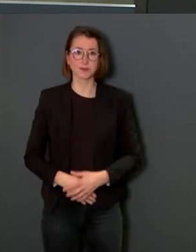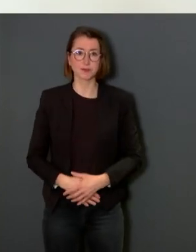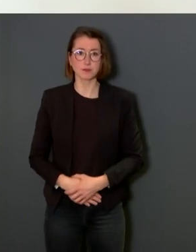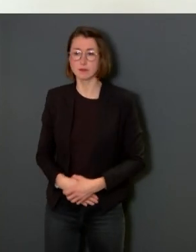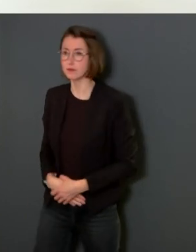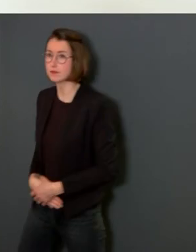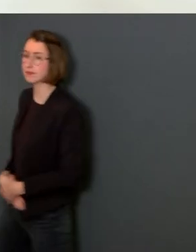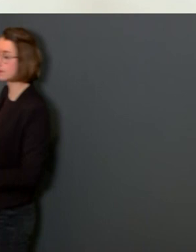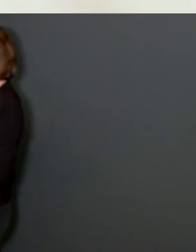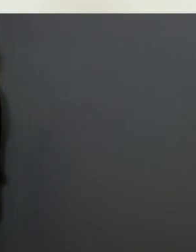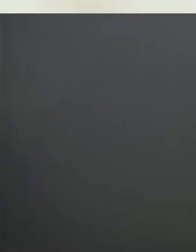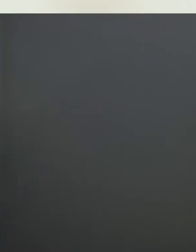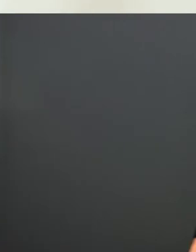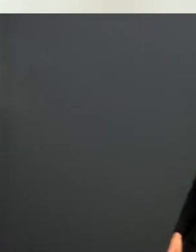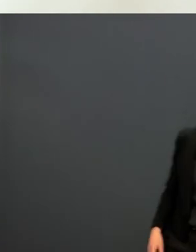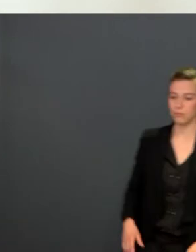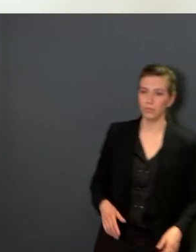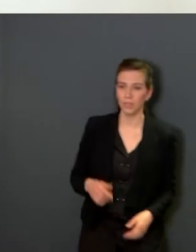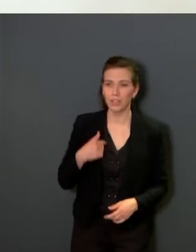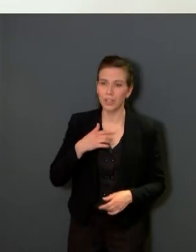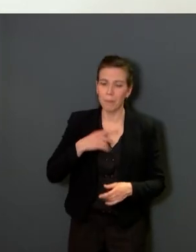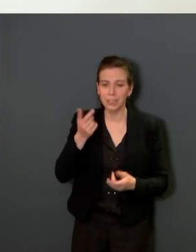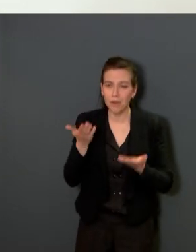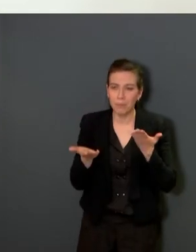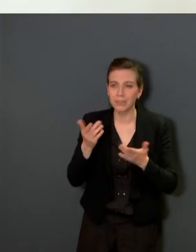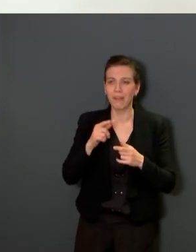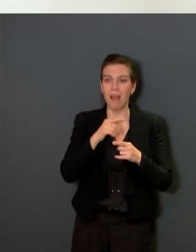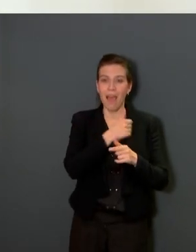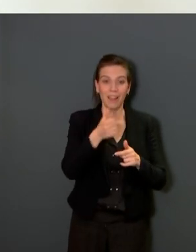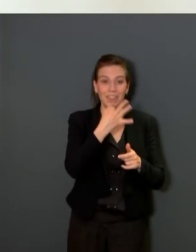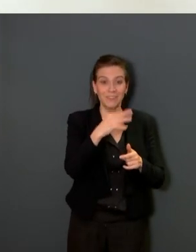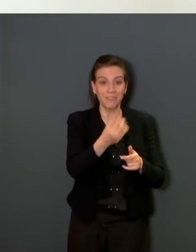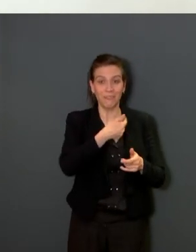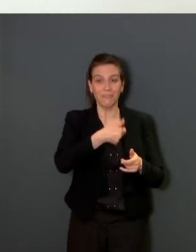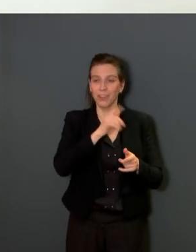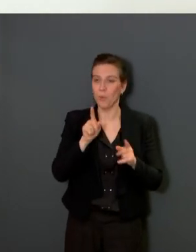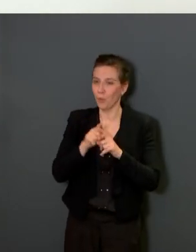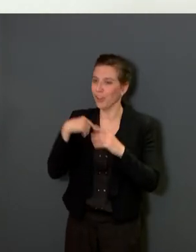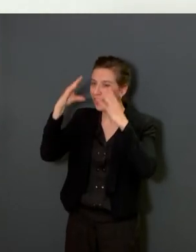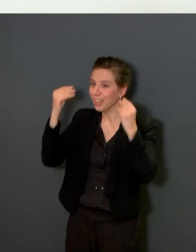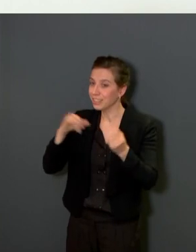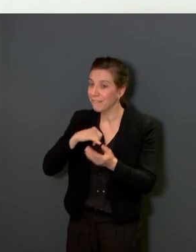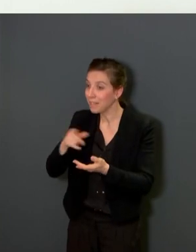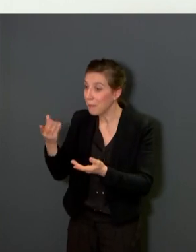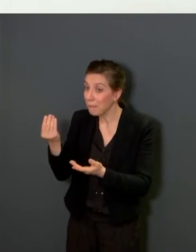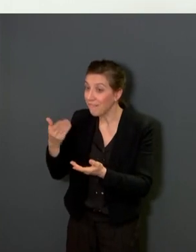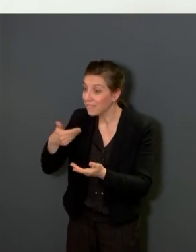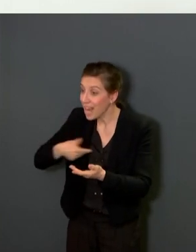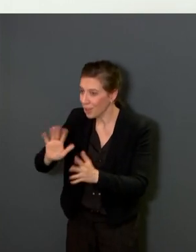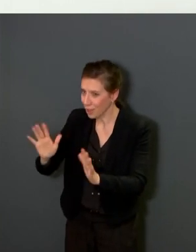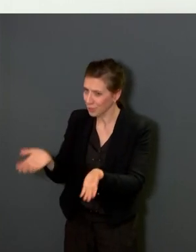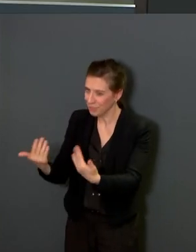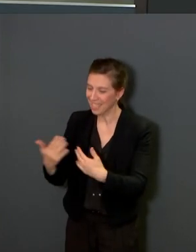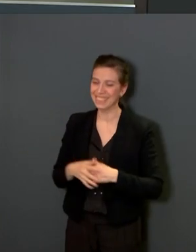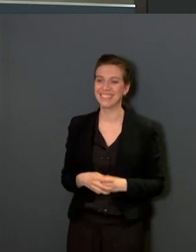niet enkel Franstalige vragen doen, toch? Zo bijna denken, dat de Nederlandstaligen schrik hebben om vragen te stellen.